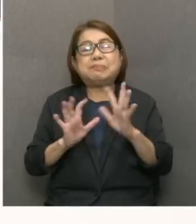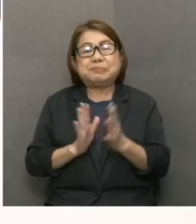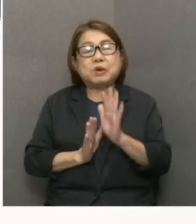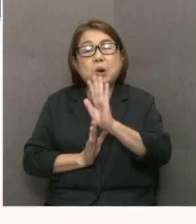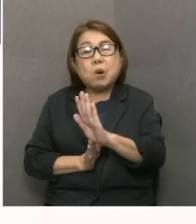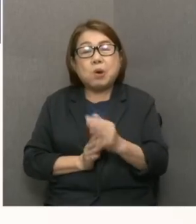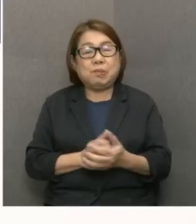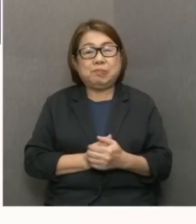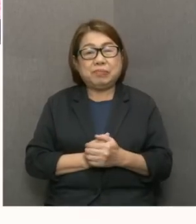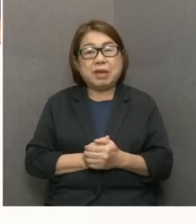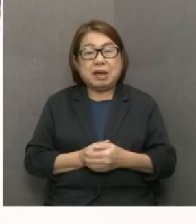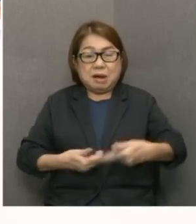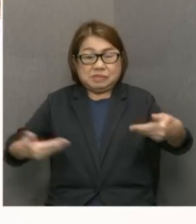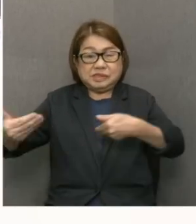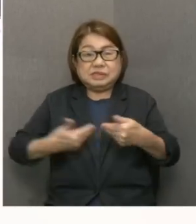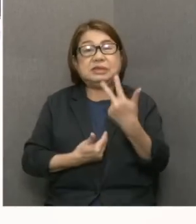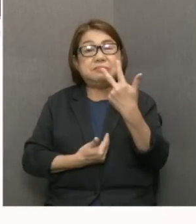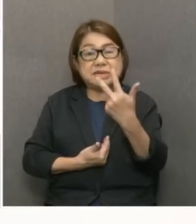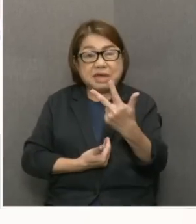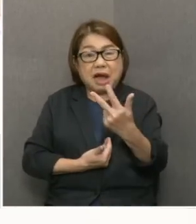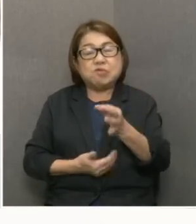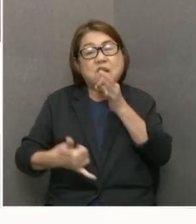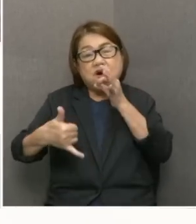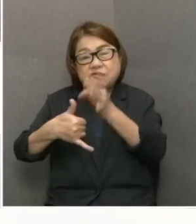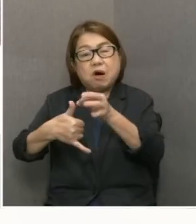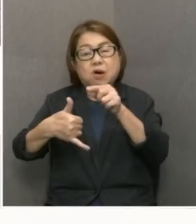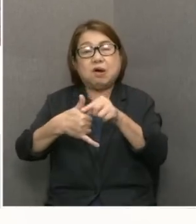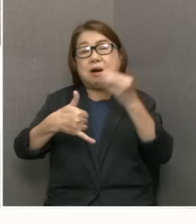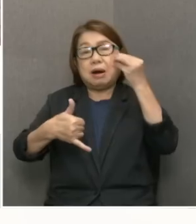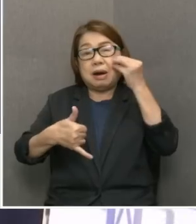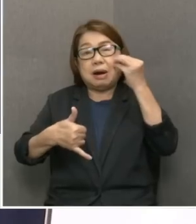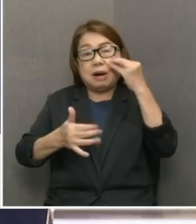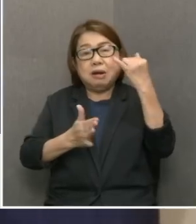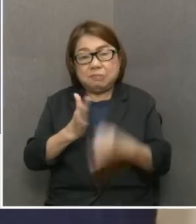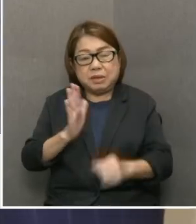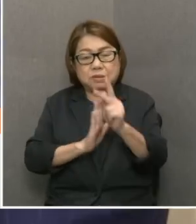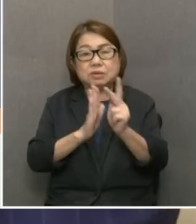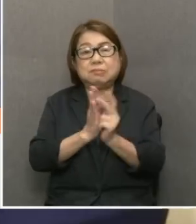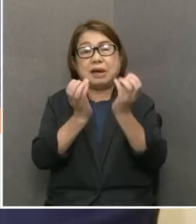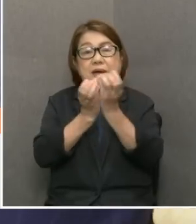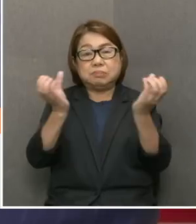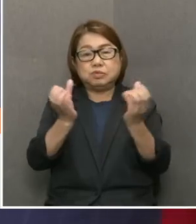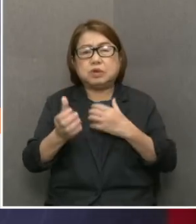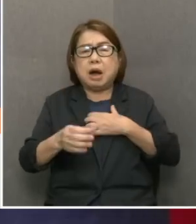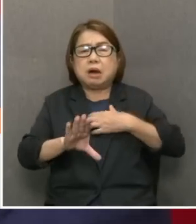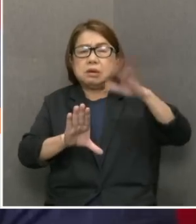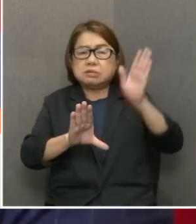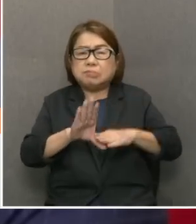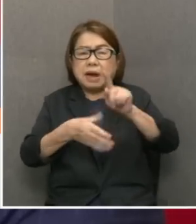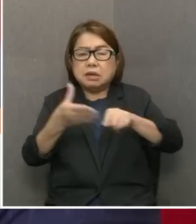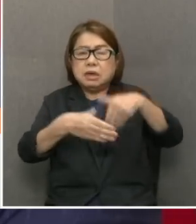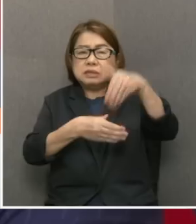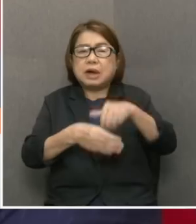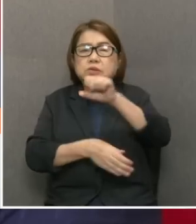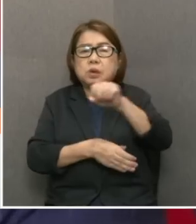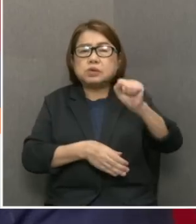ก้าวไกลมีคุณสมบัติลักษณะต้องห้ามตามรัฐธรรมนูญในการลงสมัครรับเลือกตั้งส.สกรณีของการถือหุ้น